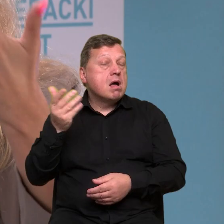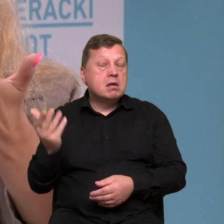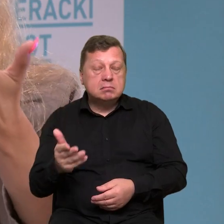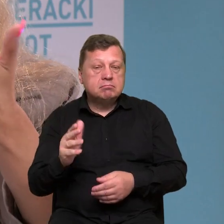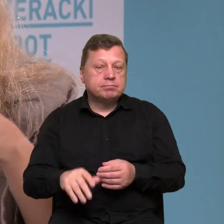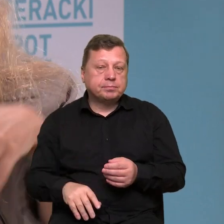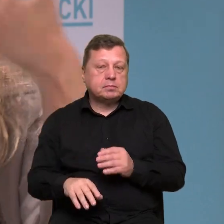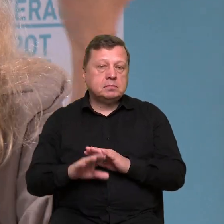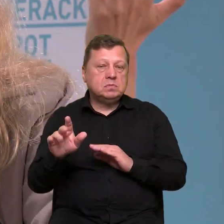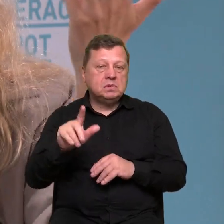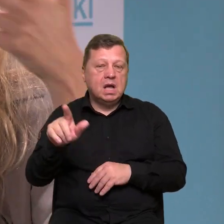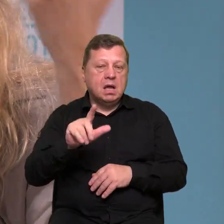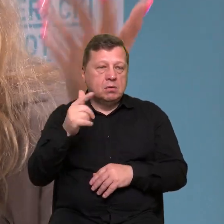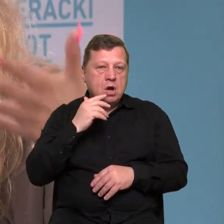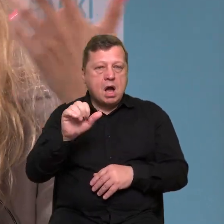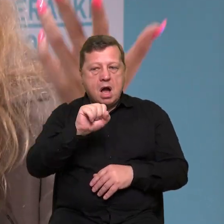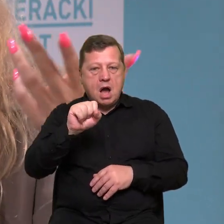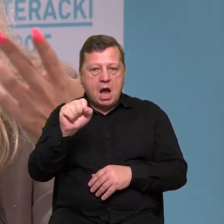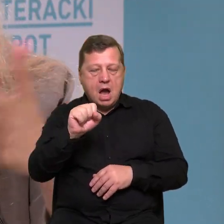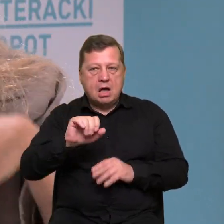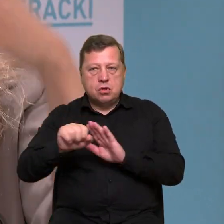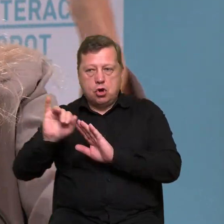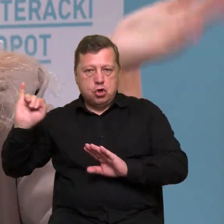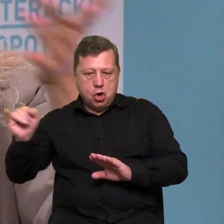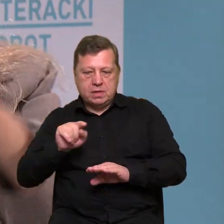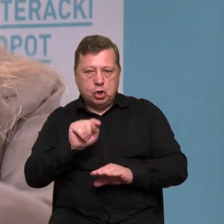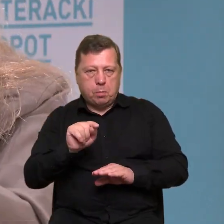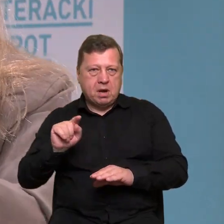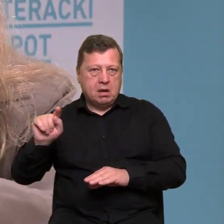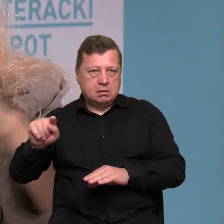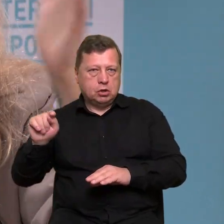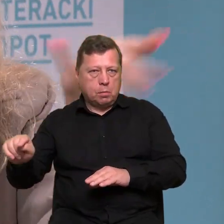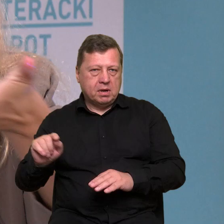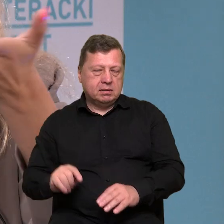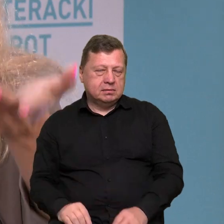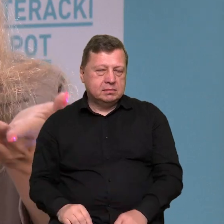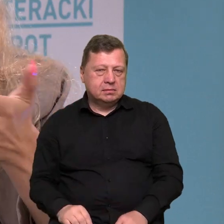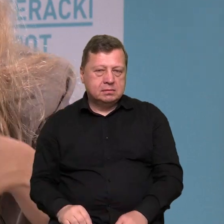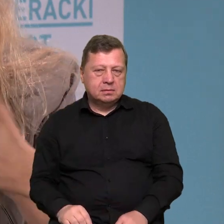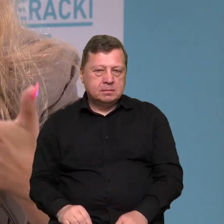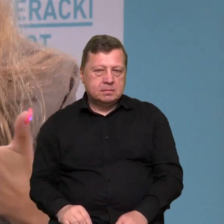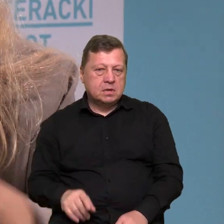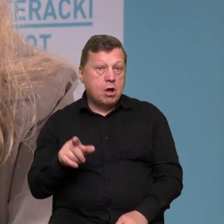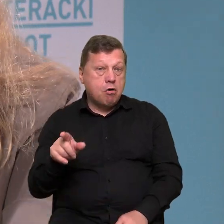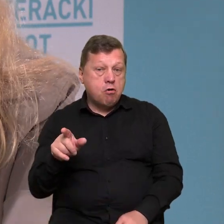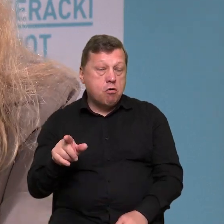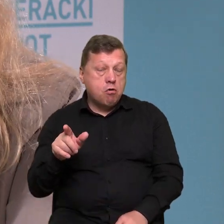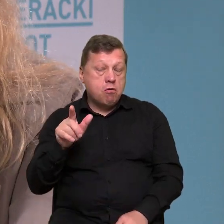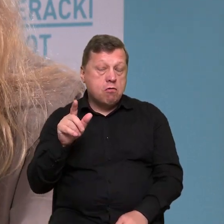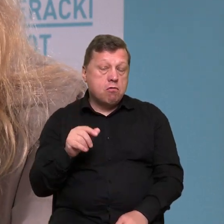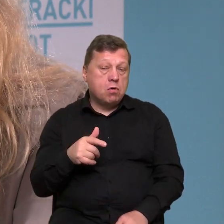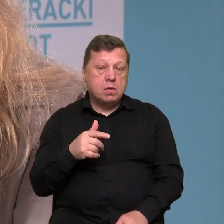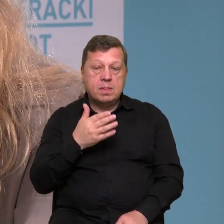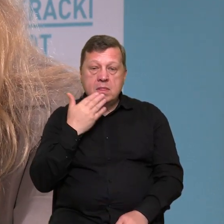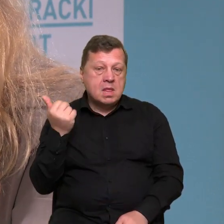są literą z kropką od A do J. No, oni nie mają